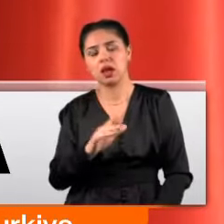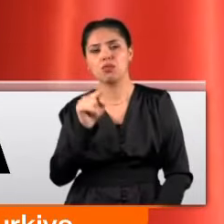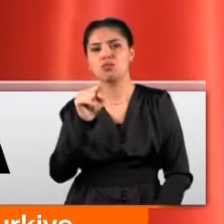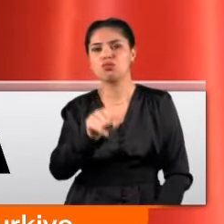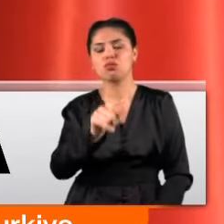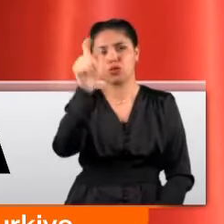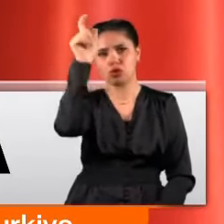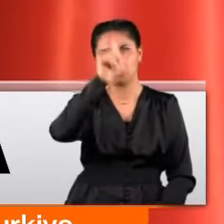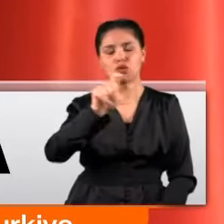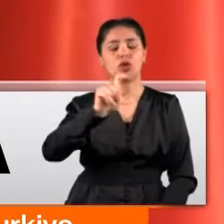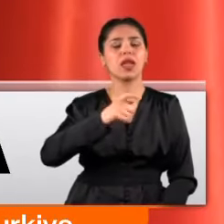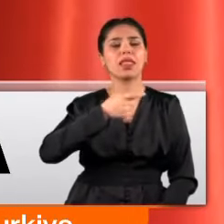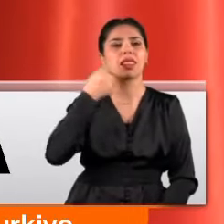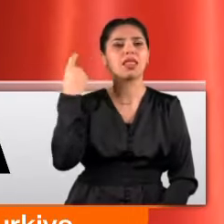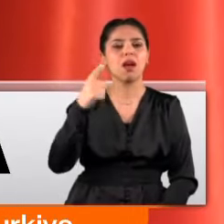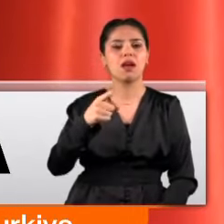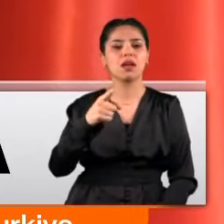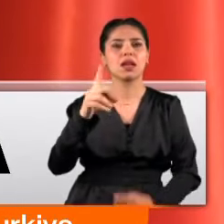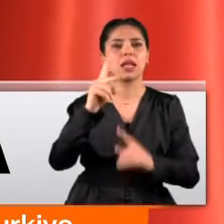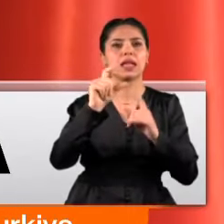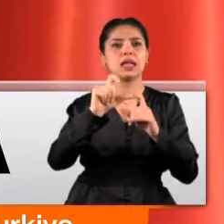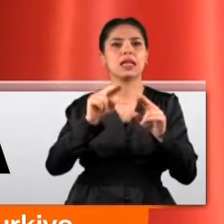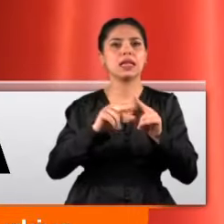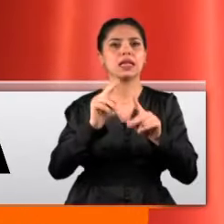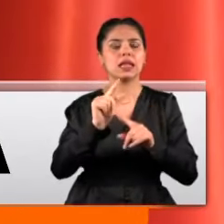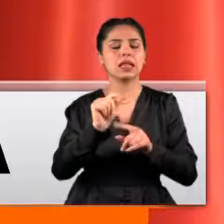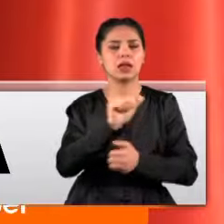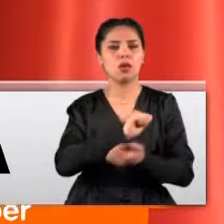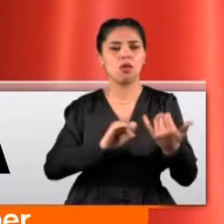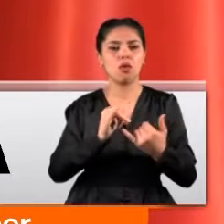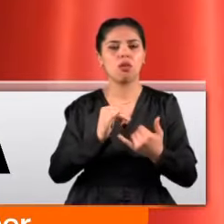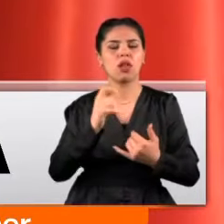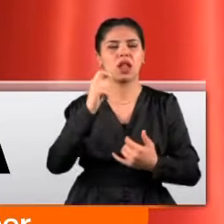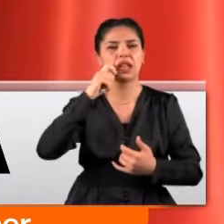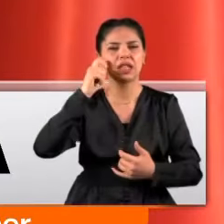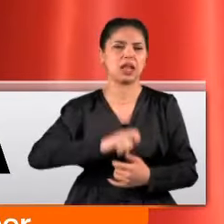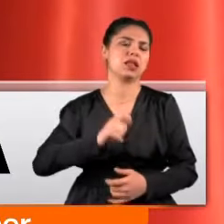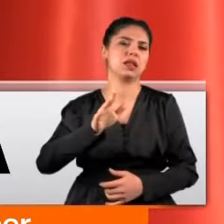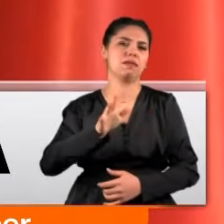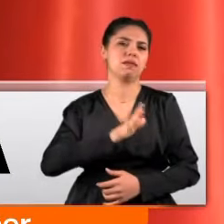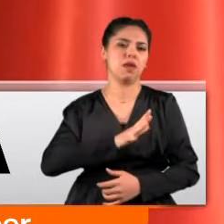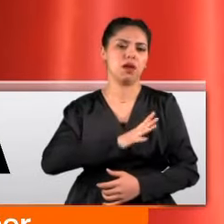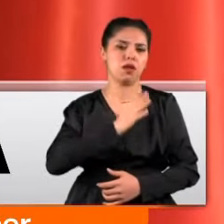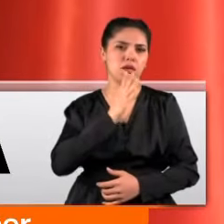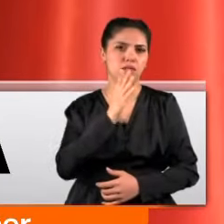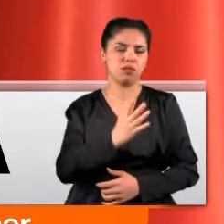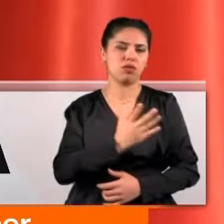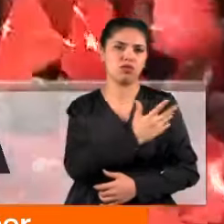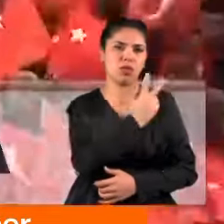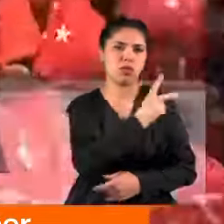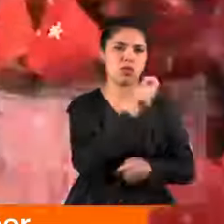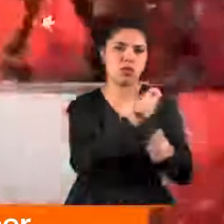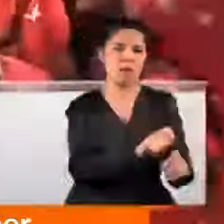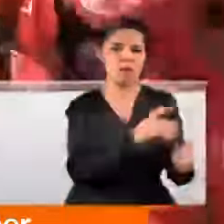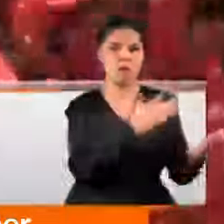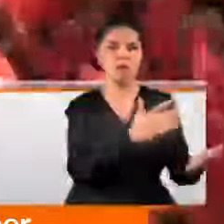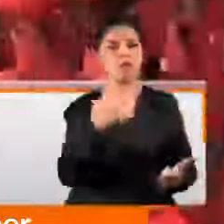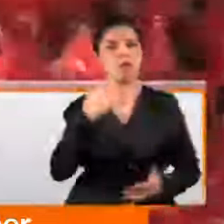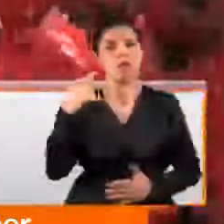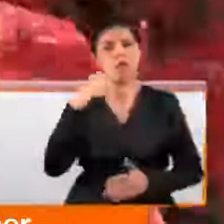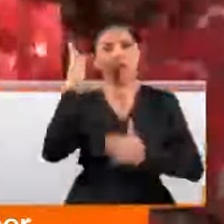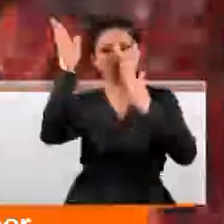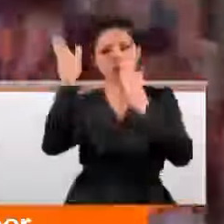tarihine İSKİ skandalı diye bir rezaleti bu CHP yazdırdı.